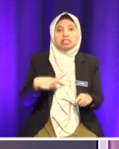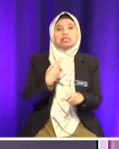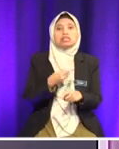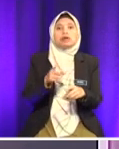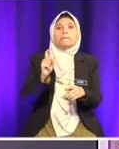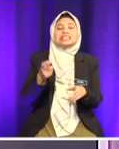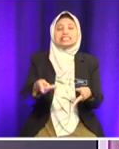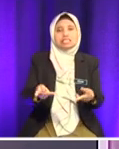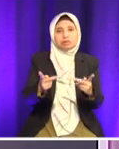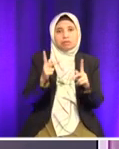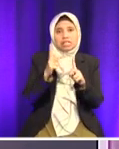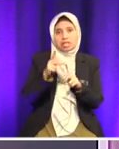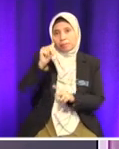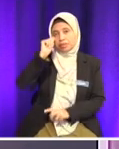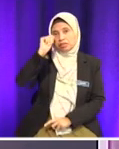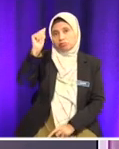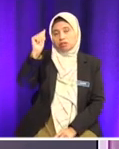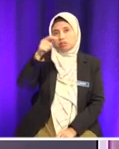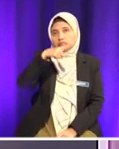mengingat Allah